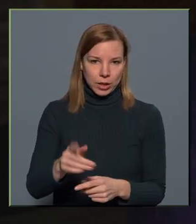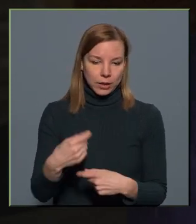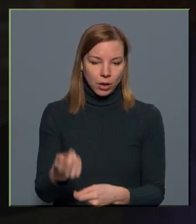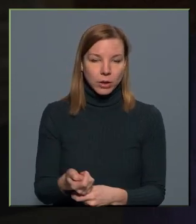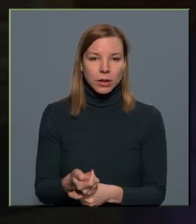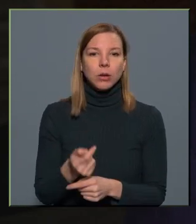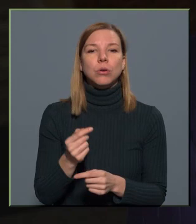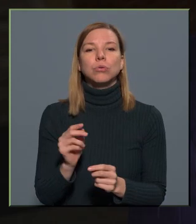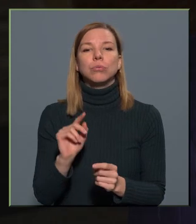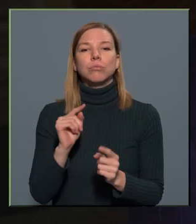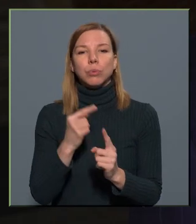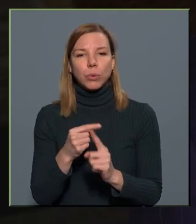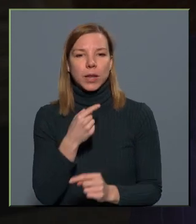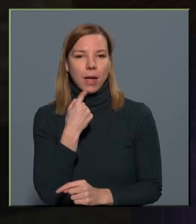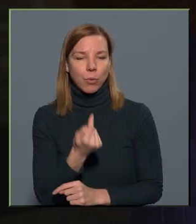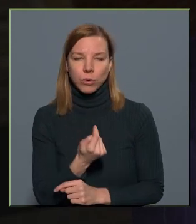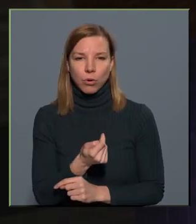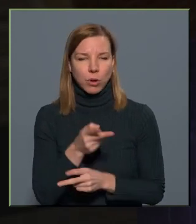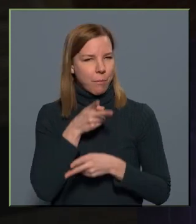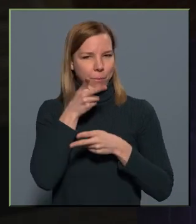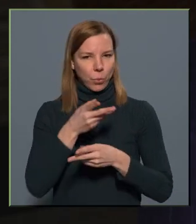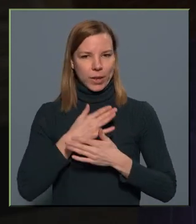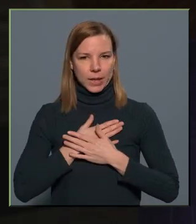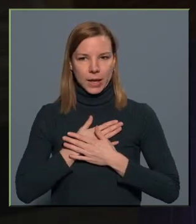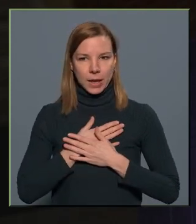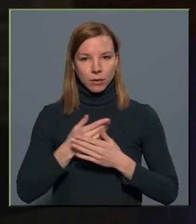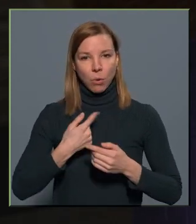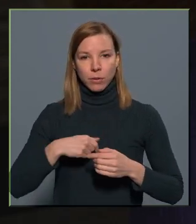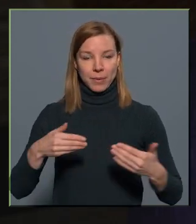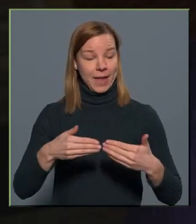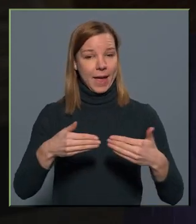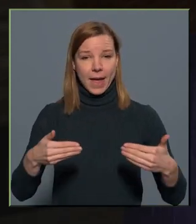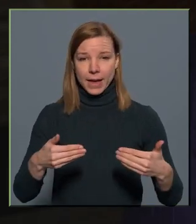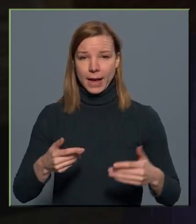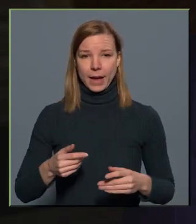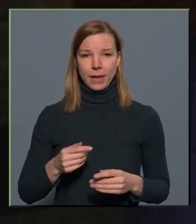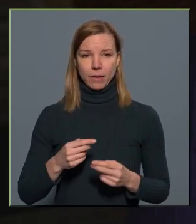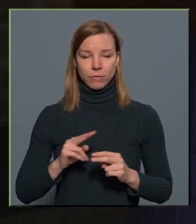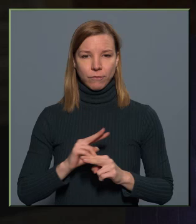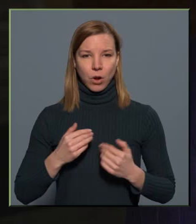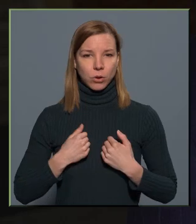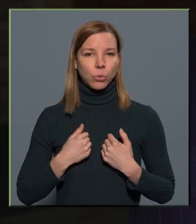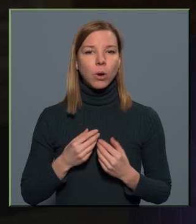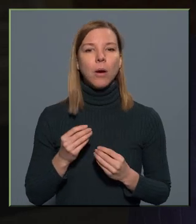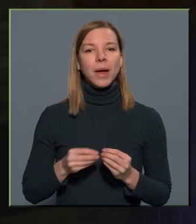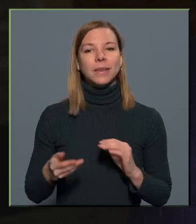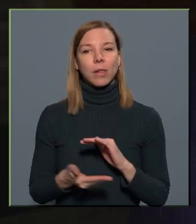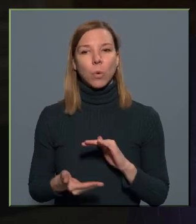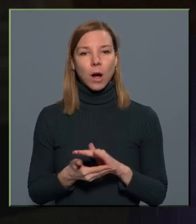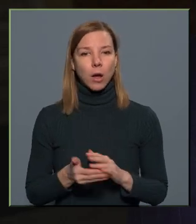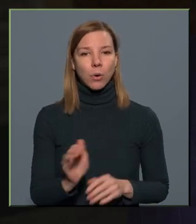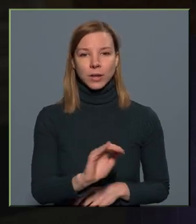meg elmondom, és nagyon büszkén elmondom, hogy mi ebbe aztán élen járunk, mert nálunk alapvető az, hogy a gyerekek nem